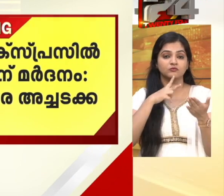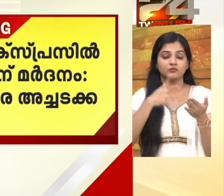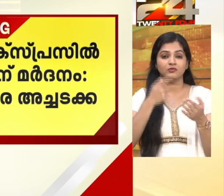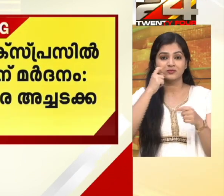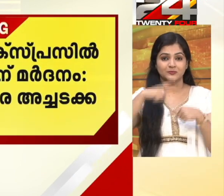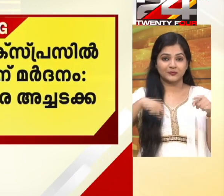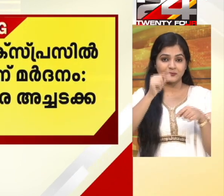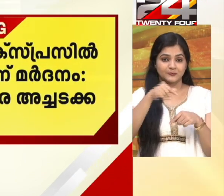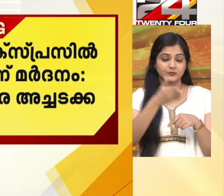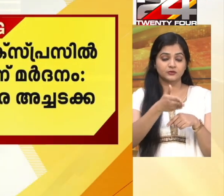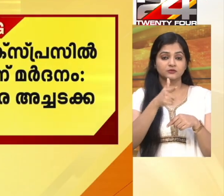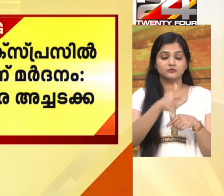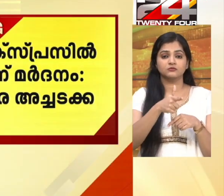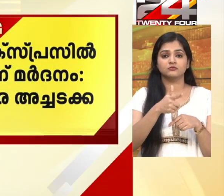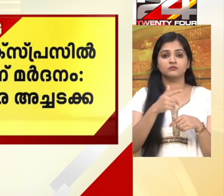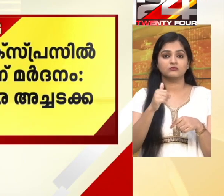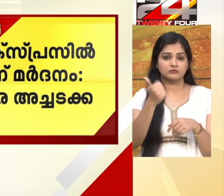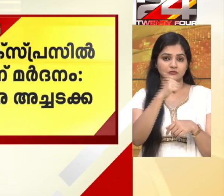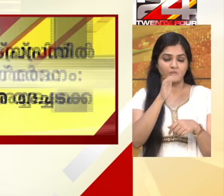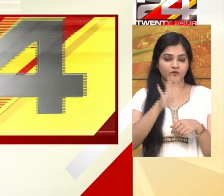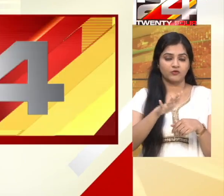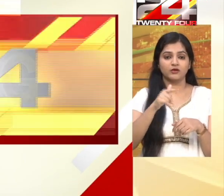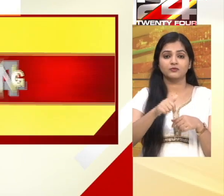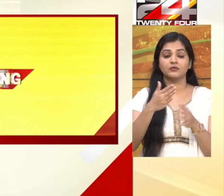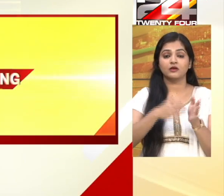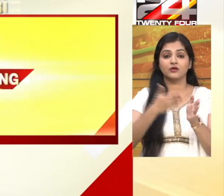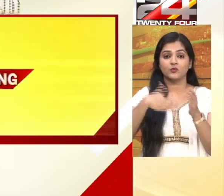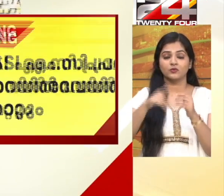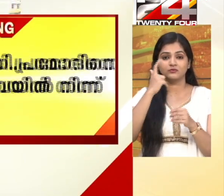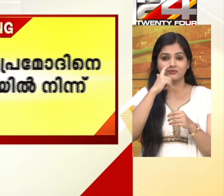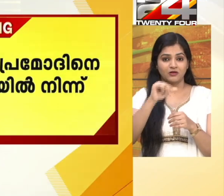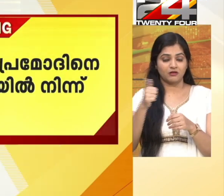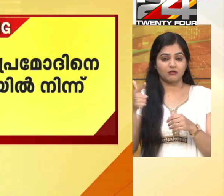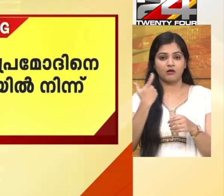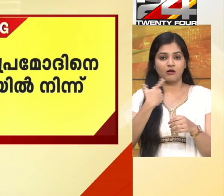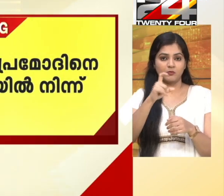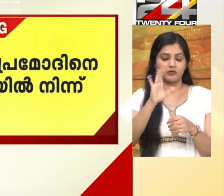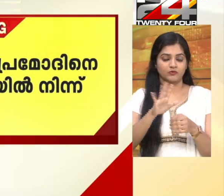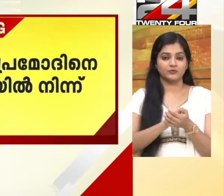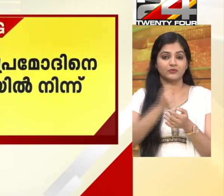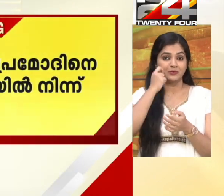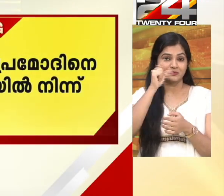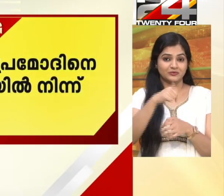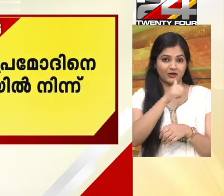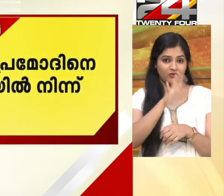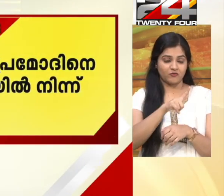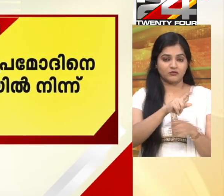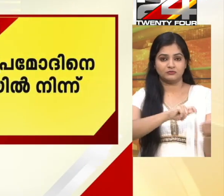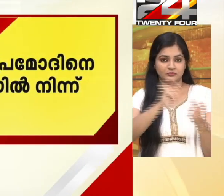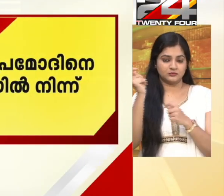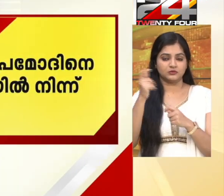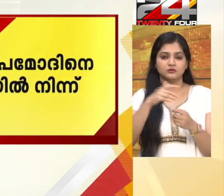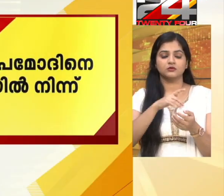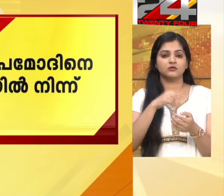മദ്യപിച്ചിരുന്നു, കമ്പാർട്ട്മെന്റിലെ സ്ത്രീകളടക്കമുള്ള ആളുകൾ ഇതുമായി ബന്ധപ്പെട്ട പരാതിപ്പെട്ടു. ഇതിന്റെ അടിസ്ഥാനത്തിലാണ് ഇയാളെ ഇവിടെ നിന്ന് മാറ്റാനായി ശ്രമിച്ചത്. ഇയാളോട് മാറാൻ